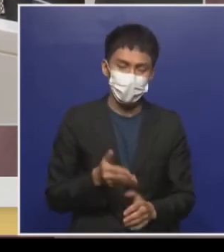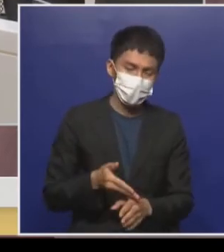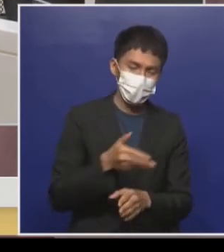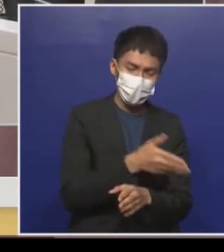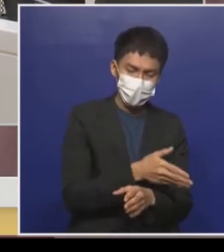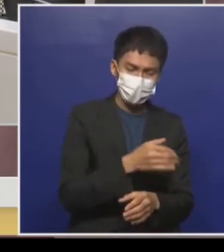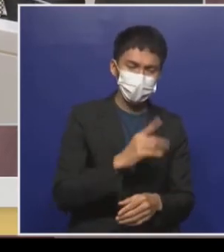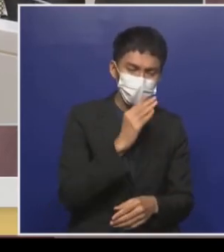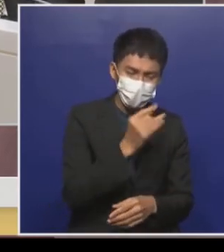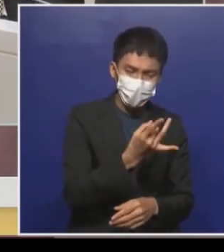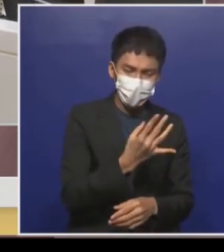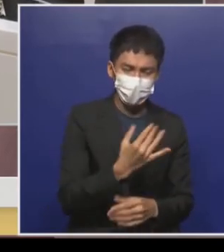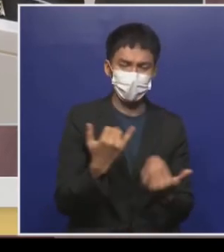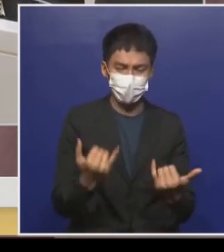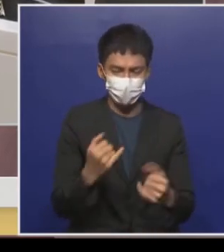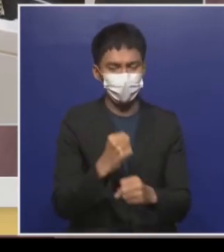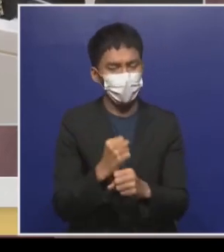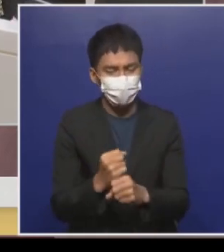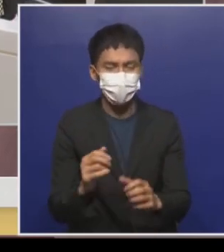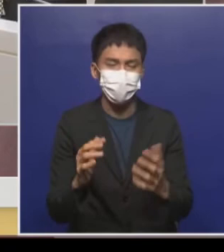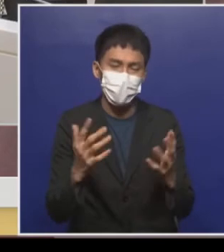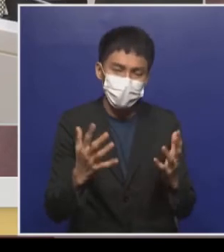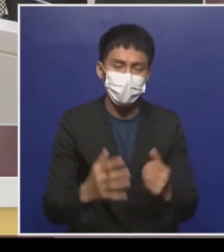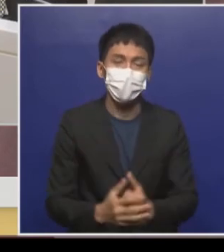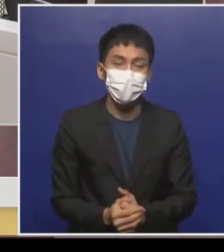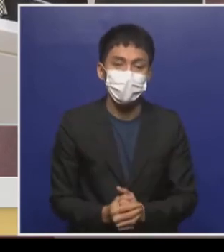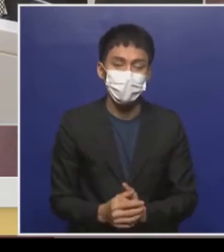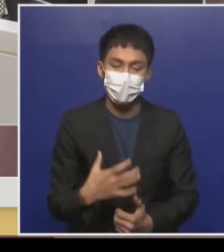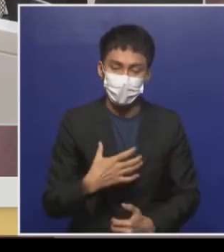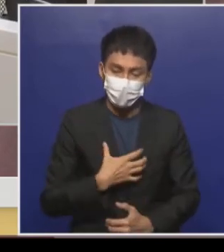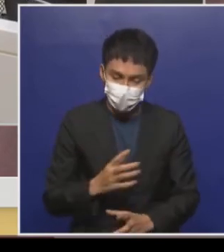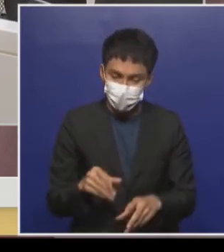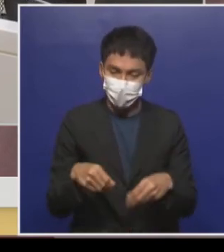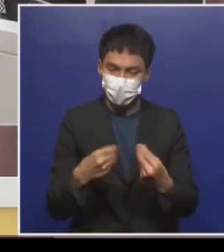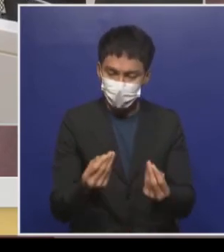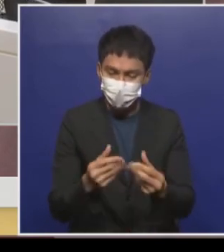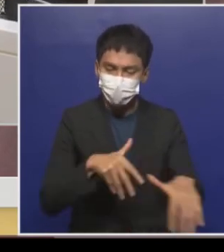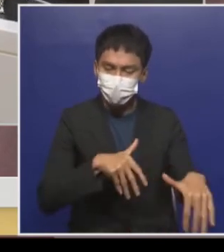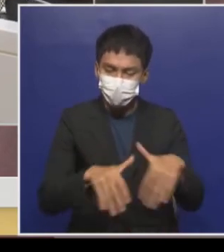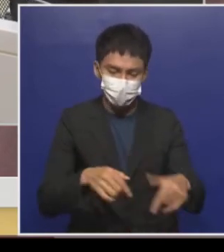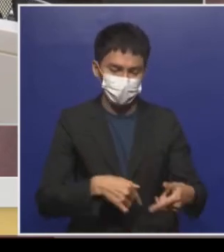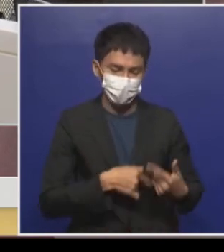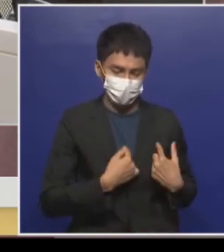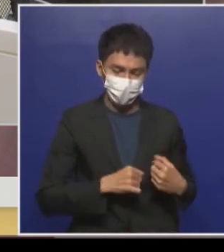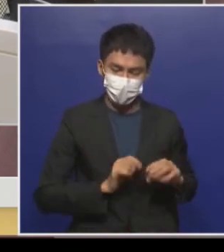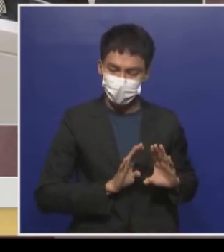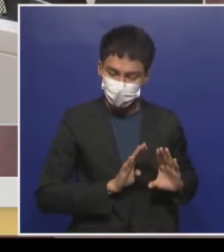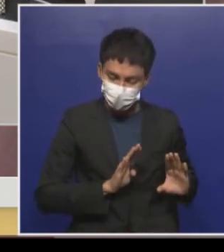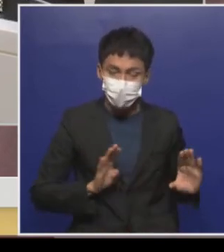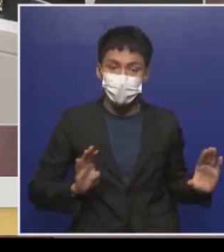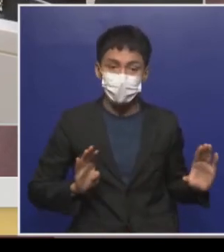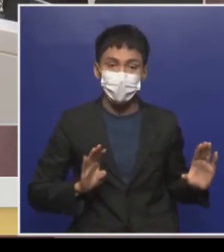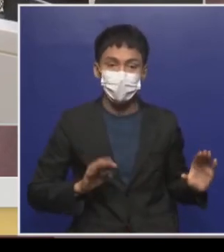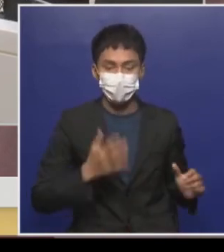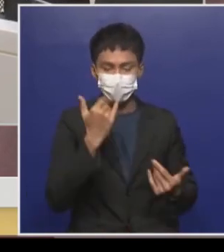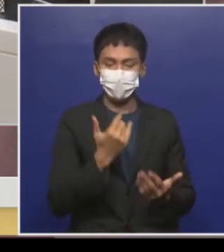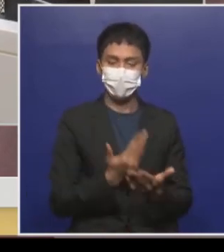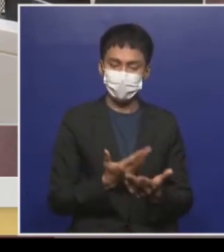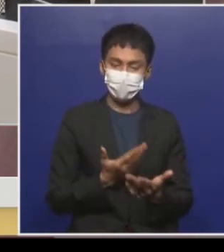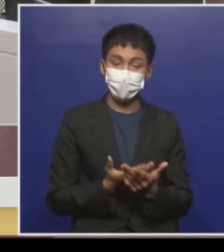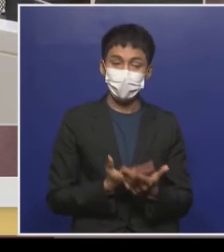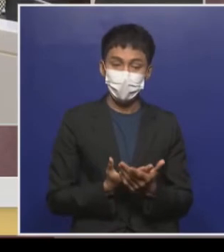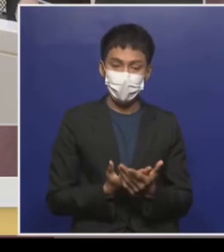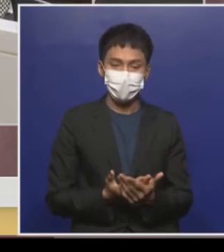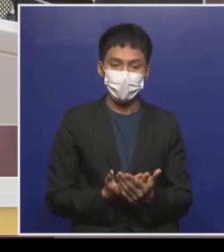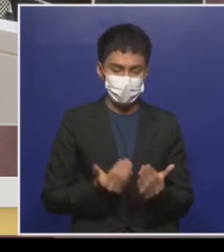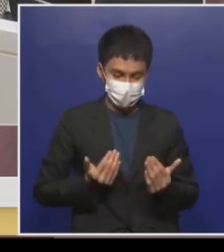นทานประทานผ่านเปอยท science คว่าขอให้ทานเปิดจาให้กว้างวาวนนี้งบที่พัฒนาเดกแกเก